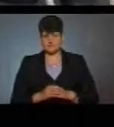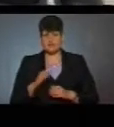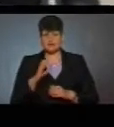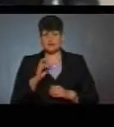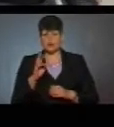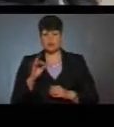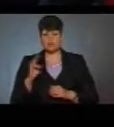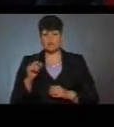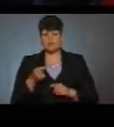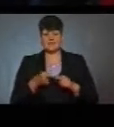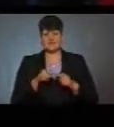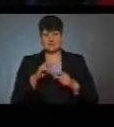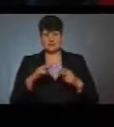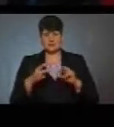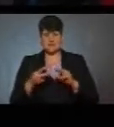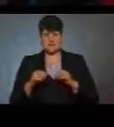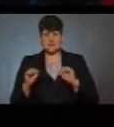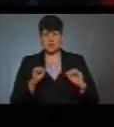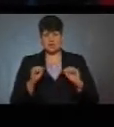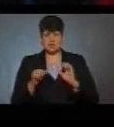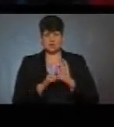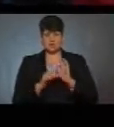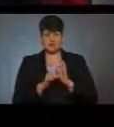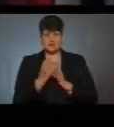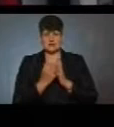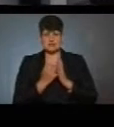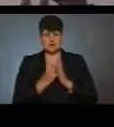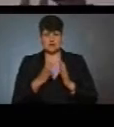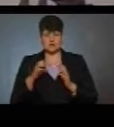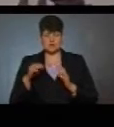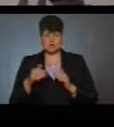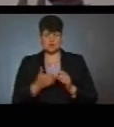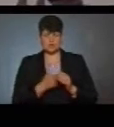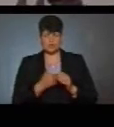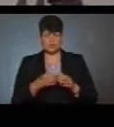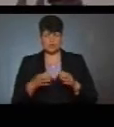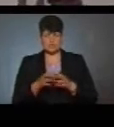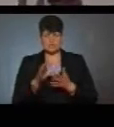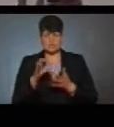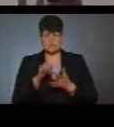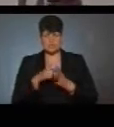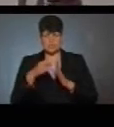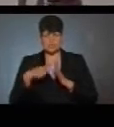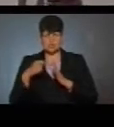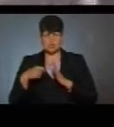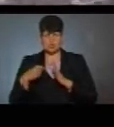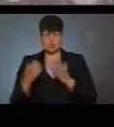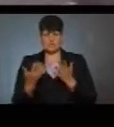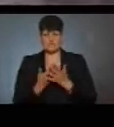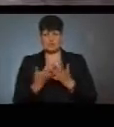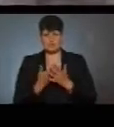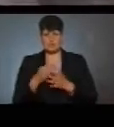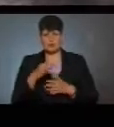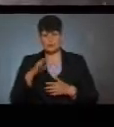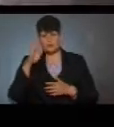цій ротації командир 6-ї резервної сотні добровольчого українського корпусу. Займається зйомками документального фільму про